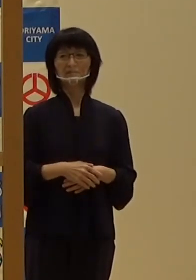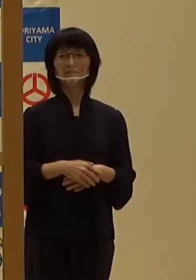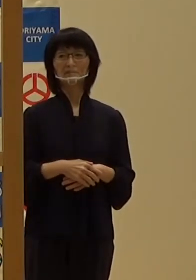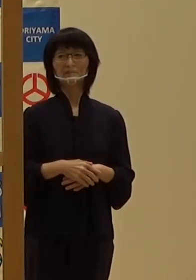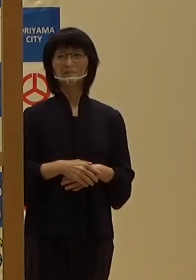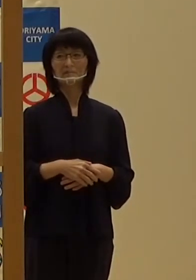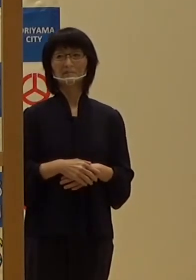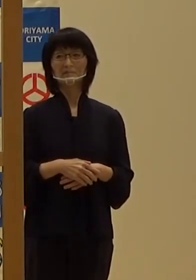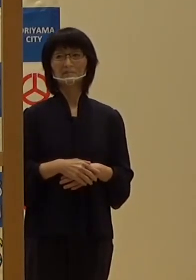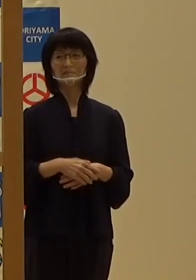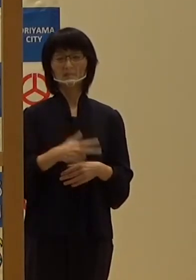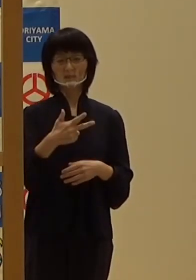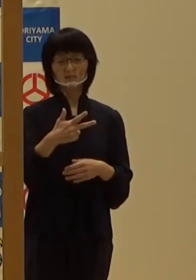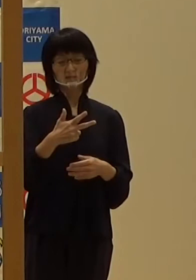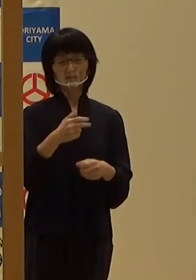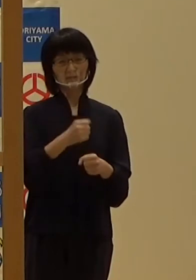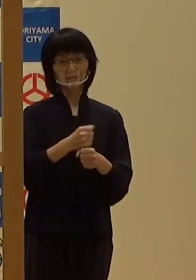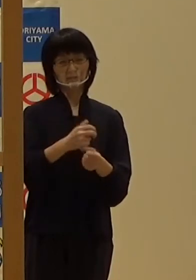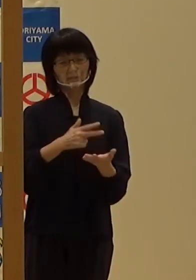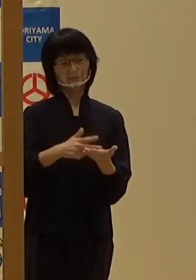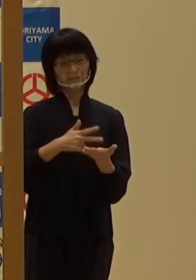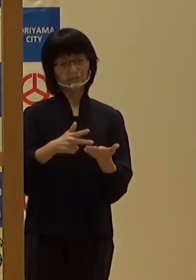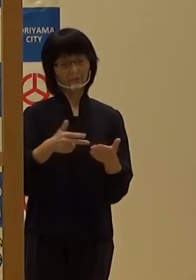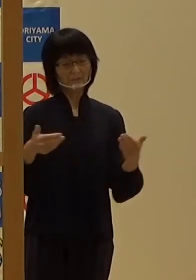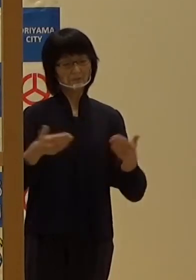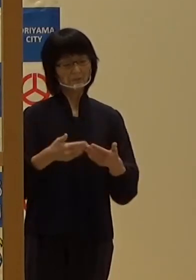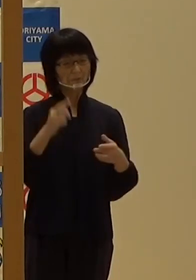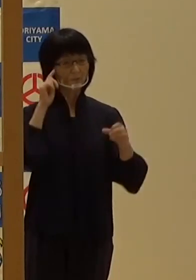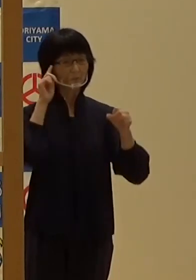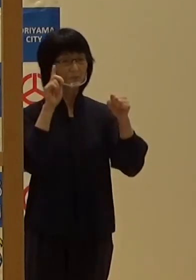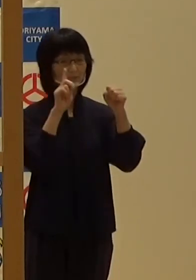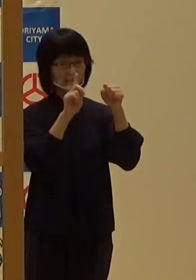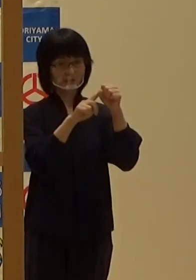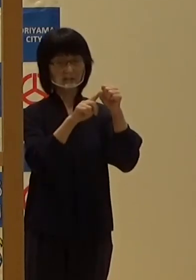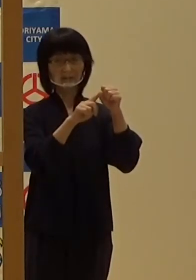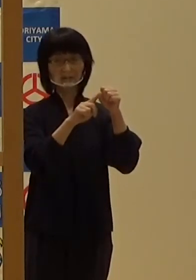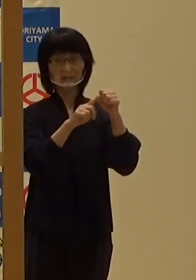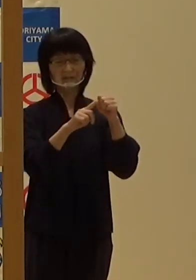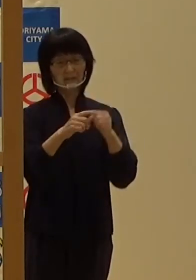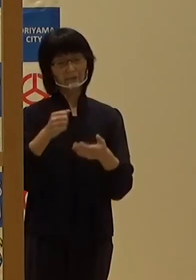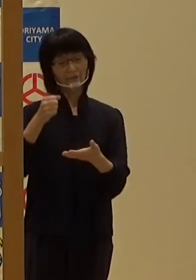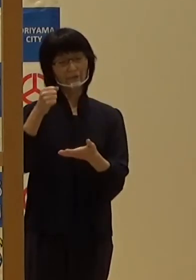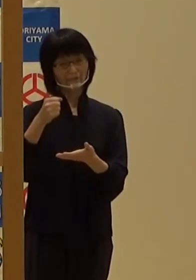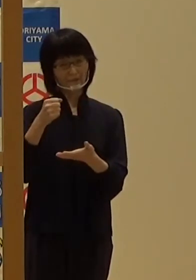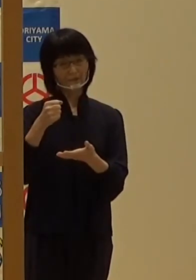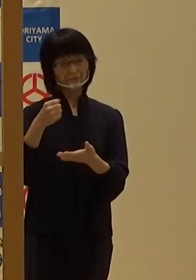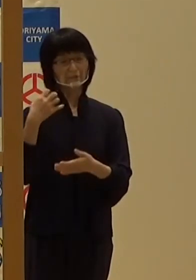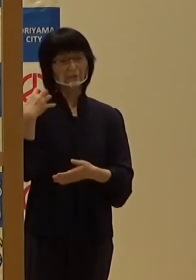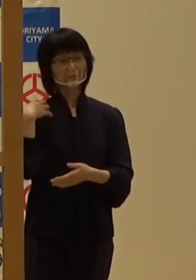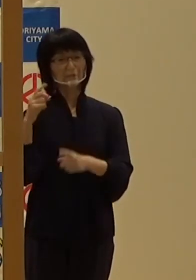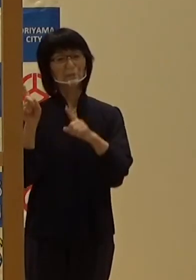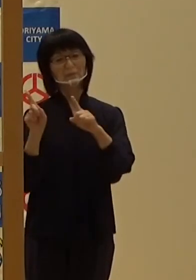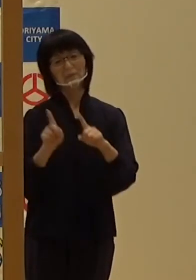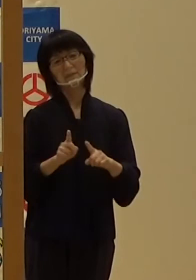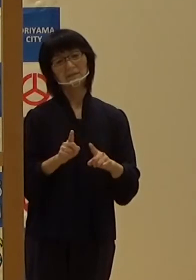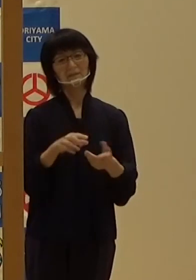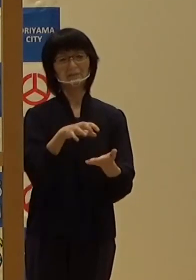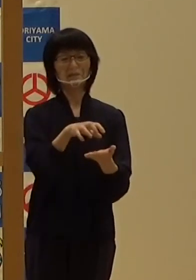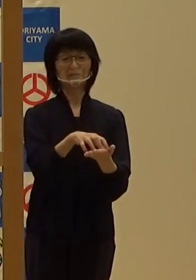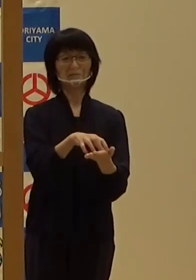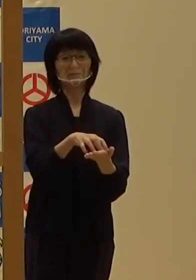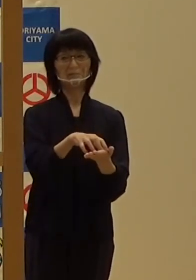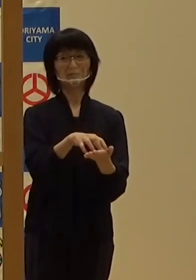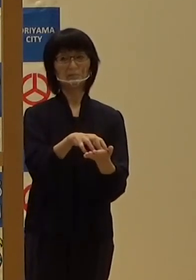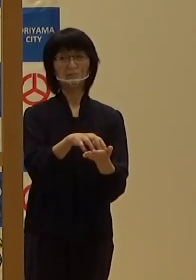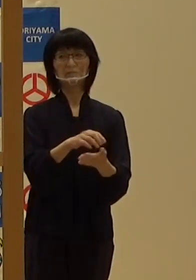市が作成した資料のこの事業目的にはですね、財政負担の軽減を図るのも目的なんだということが載